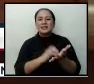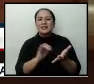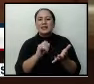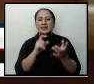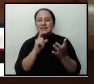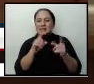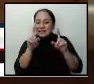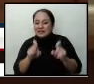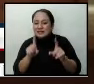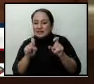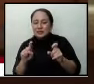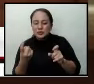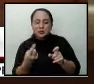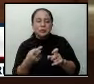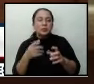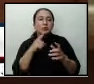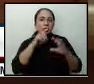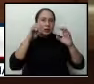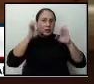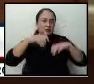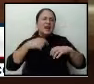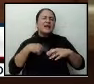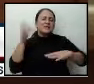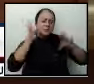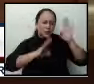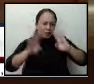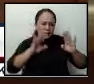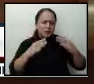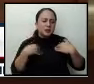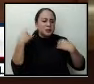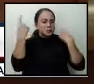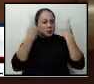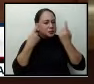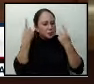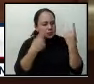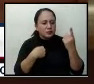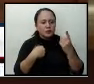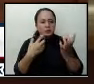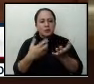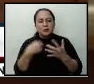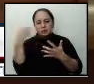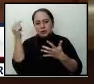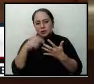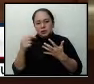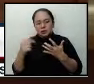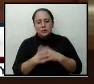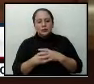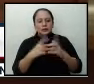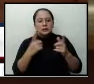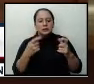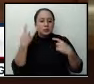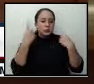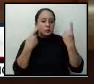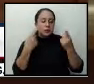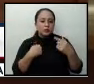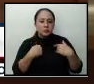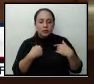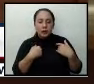really expecting some issues and concerns. That's why we want all of these issues and concerns to come out now.